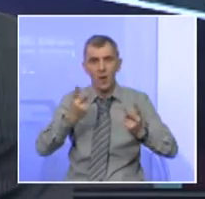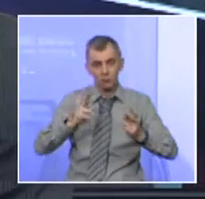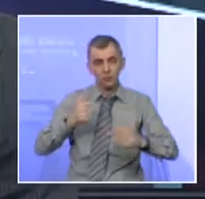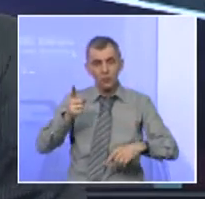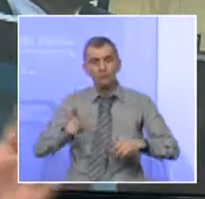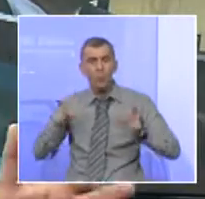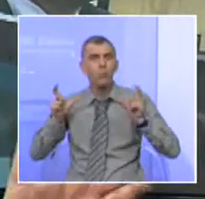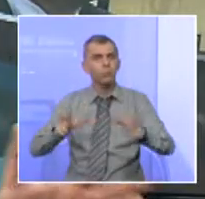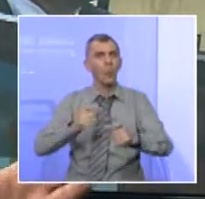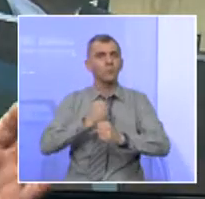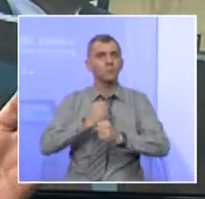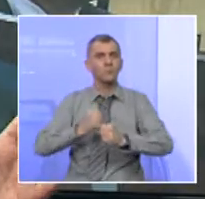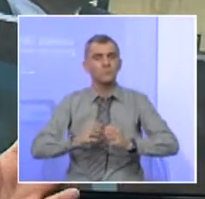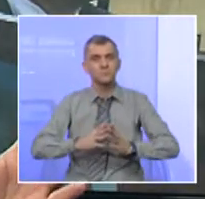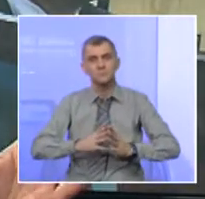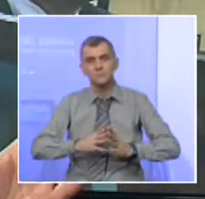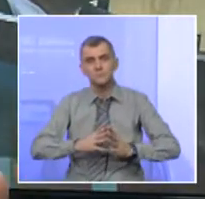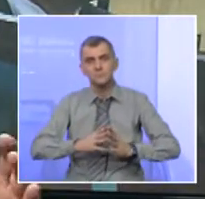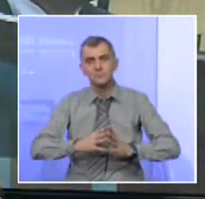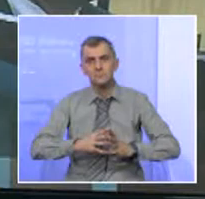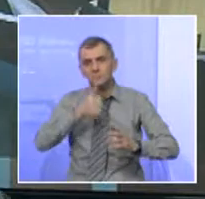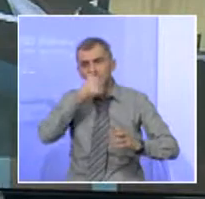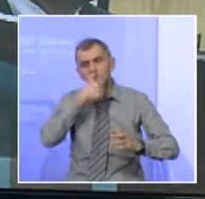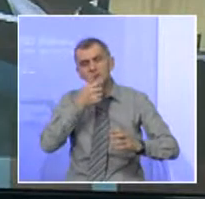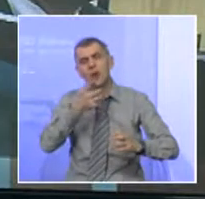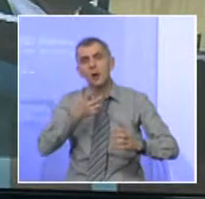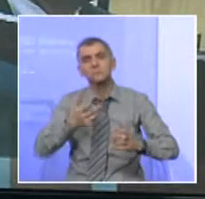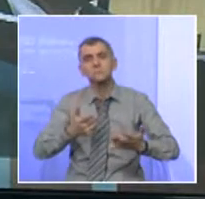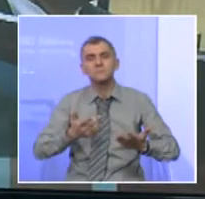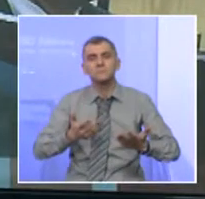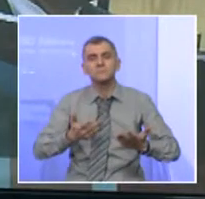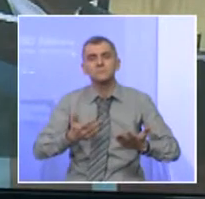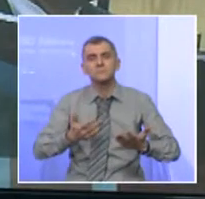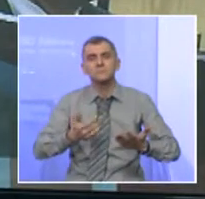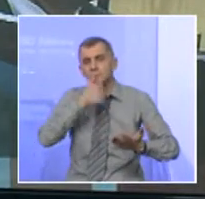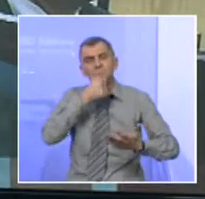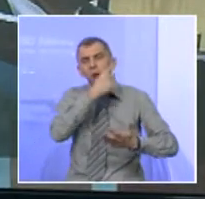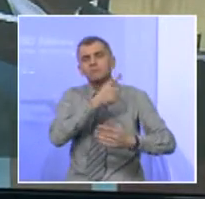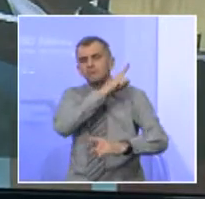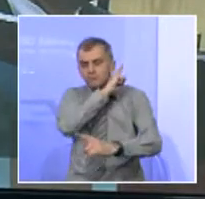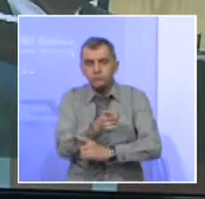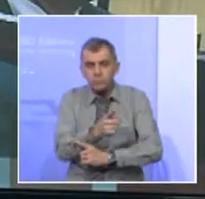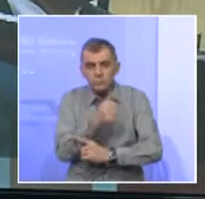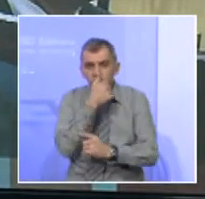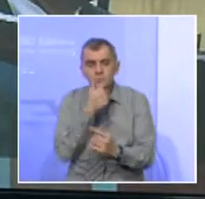vlasti? Pa kakva je... Šta proizilazi iz njegovih odluka